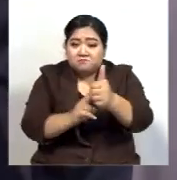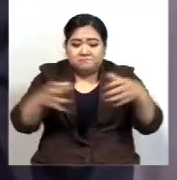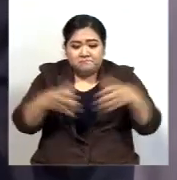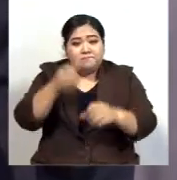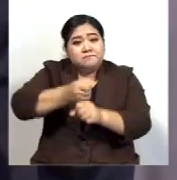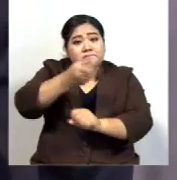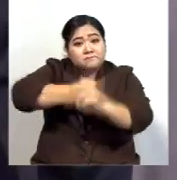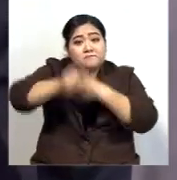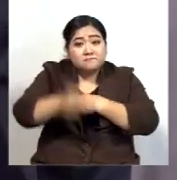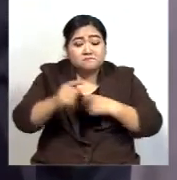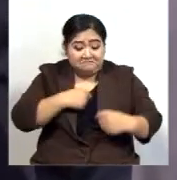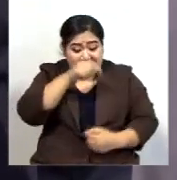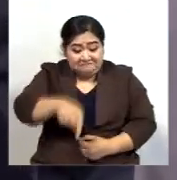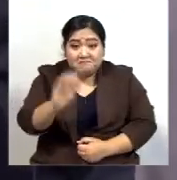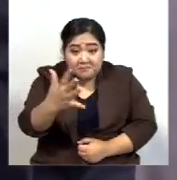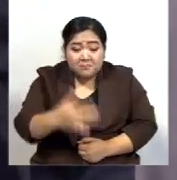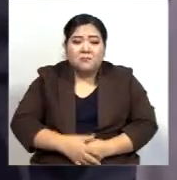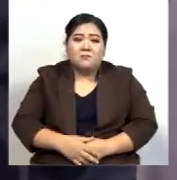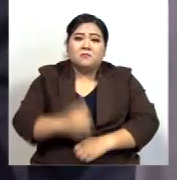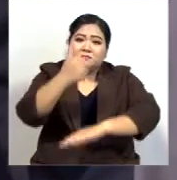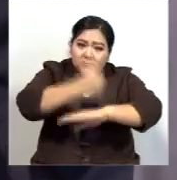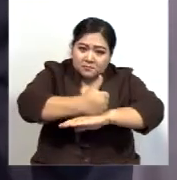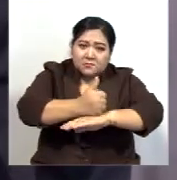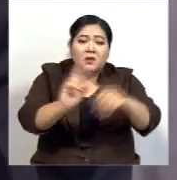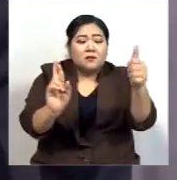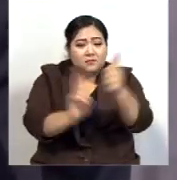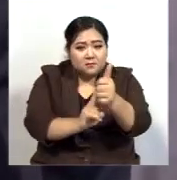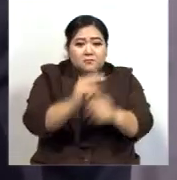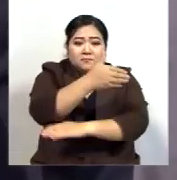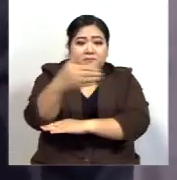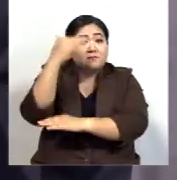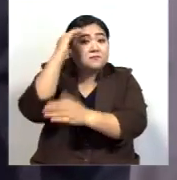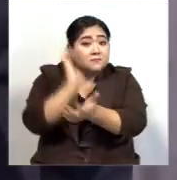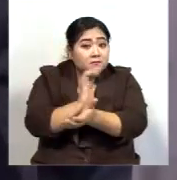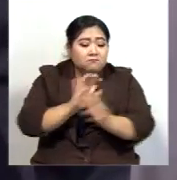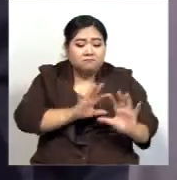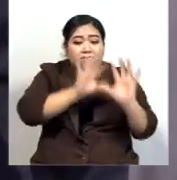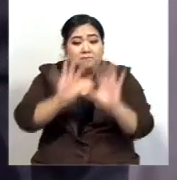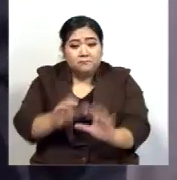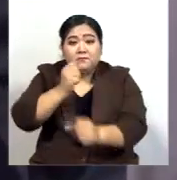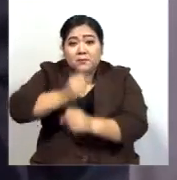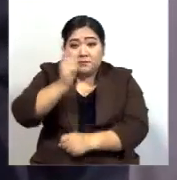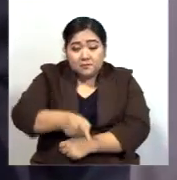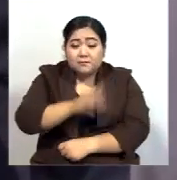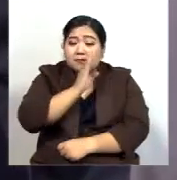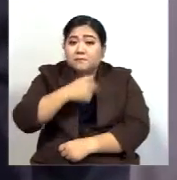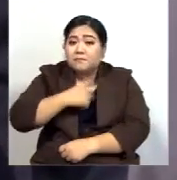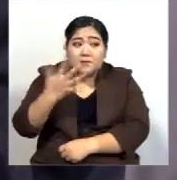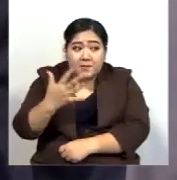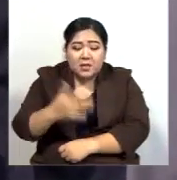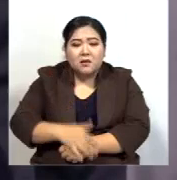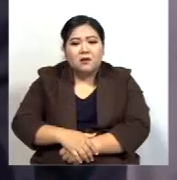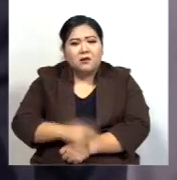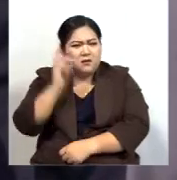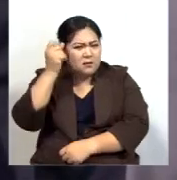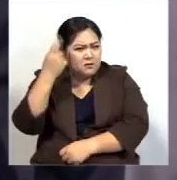บัติพร้อมท่านรองผบ.ท่านผู้ช่วยท่านผู้จัดการท่านชุดทำงานเนี่ยก็จะเป็นการสื่อไปอีกอย่